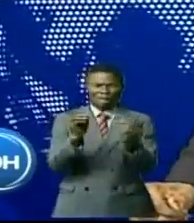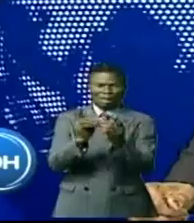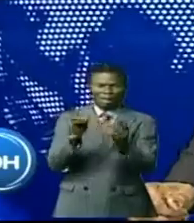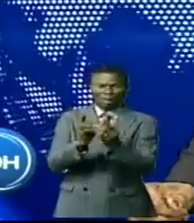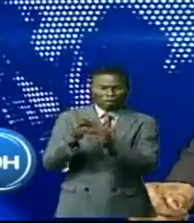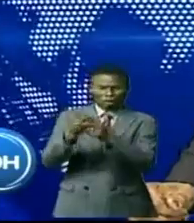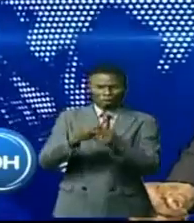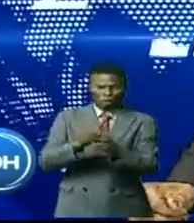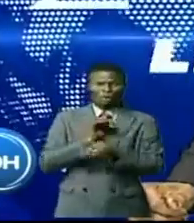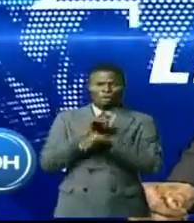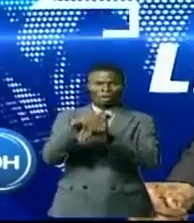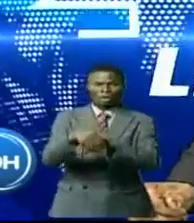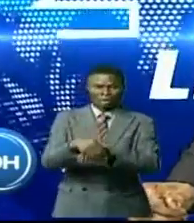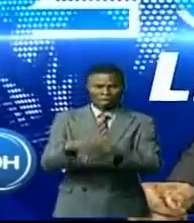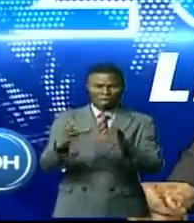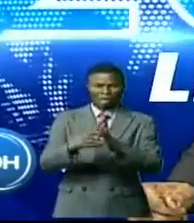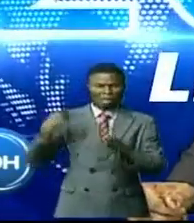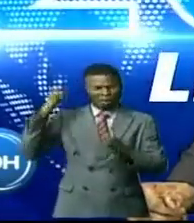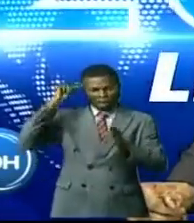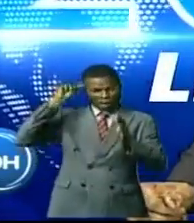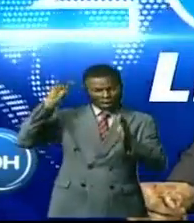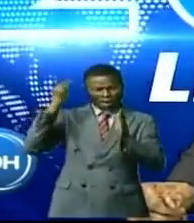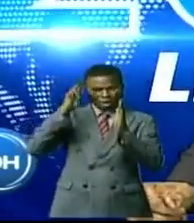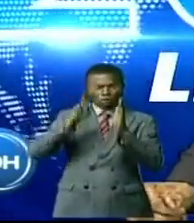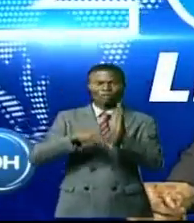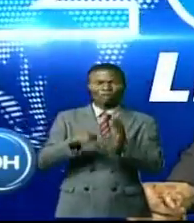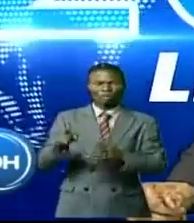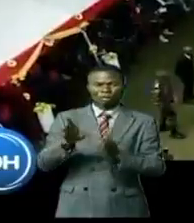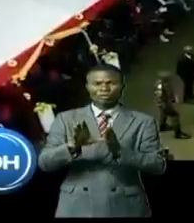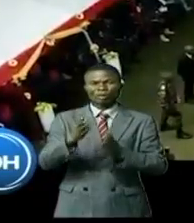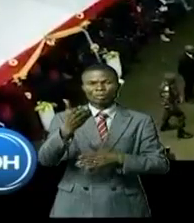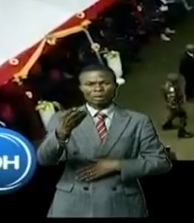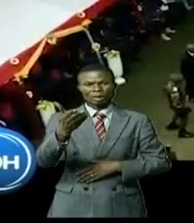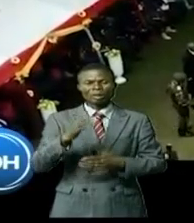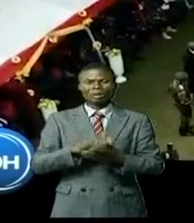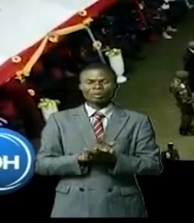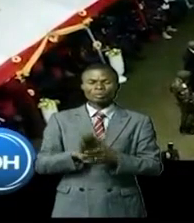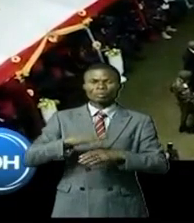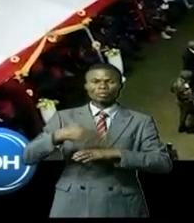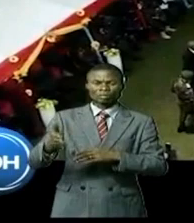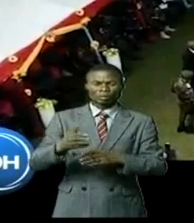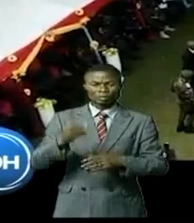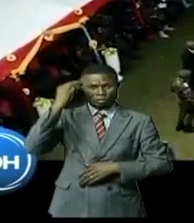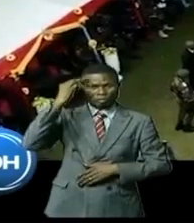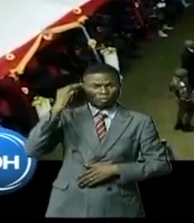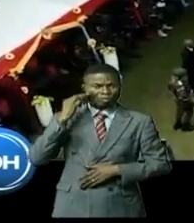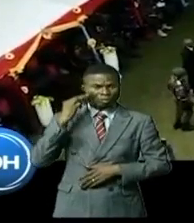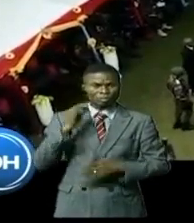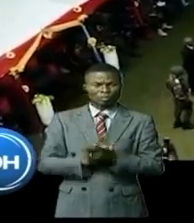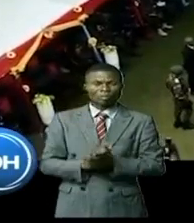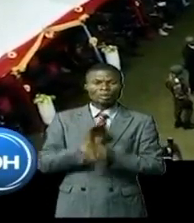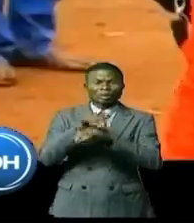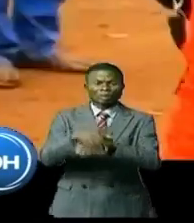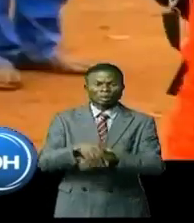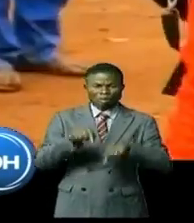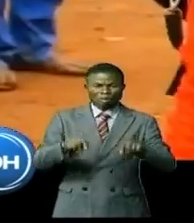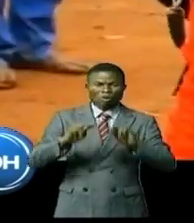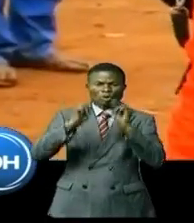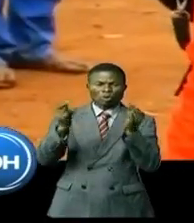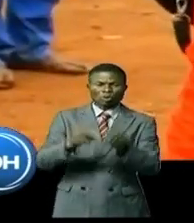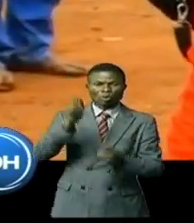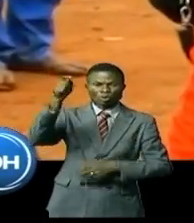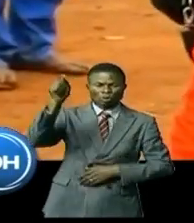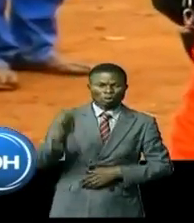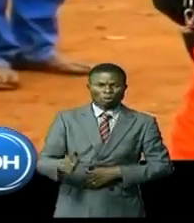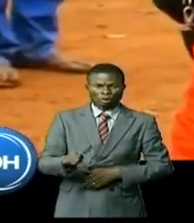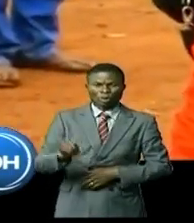des engagements pris avec le gouvernement. Junior Selimani. Après la milice FPK, c'est le tour du groupe armé